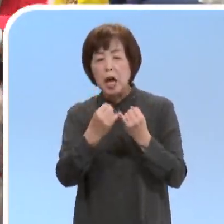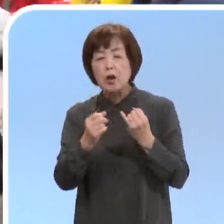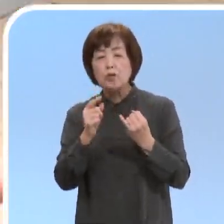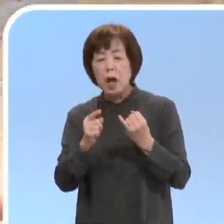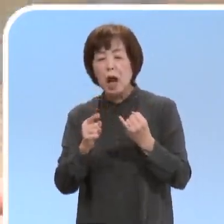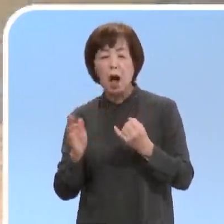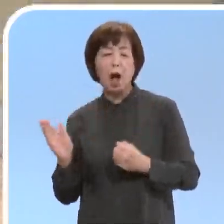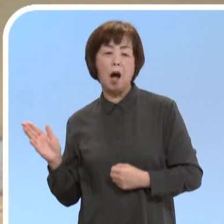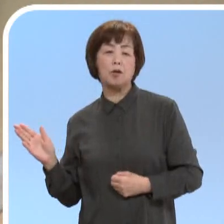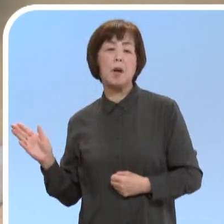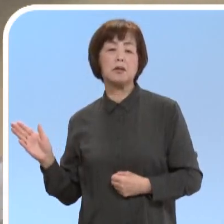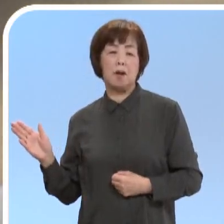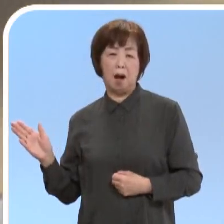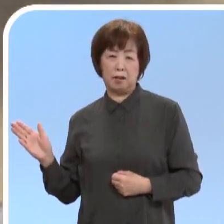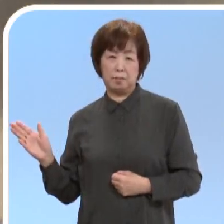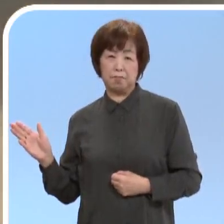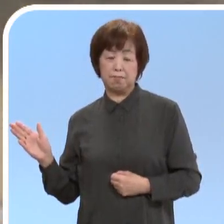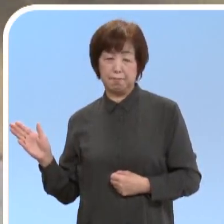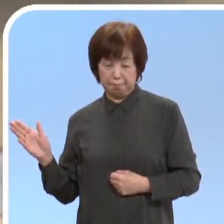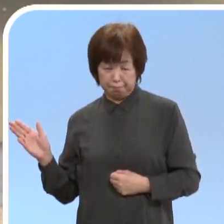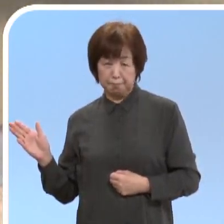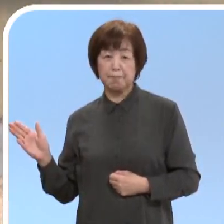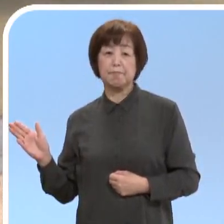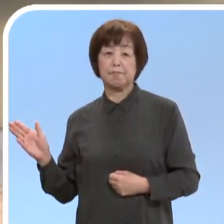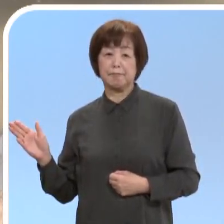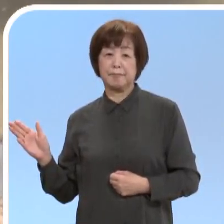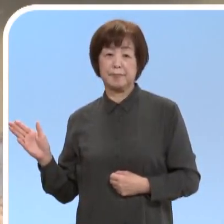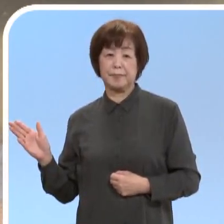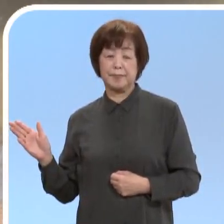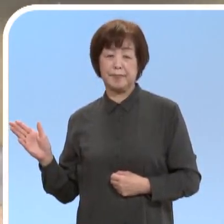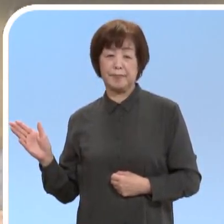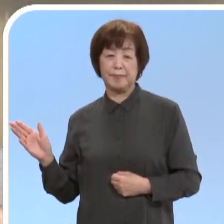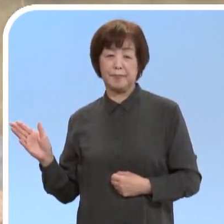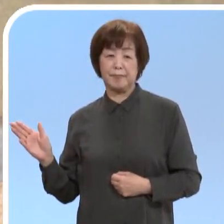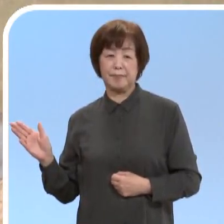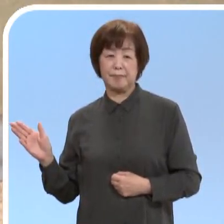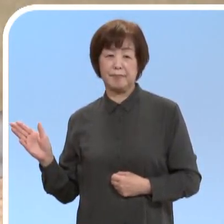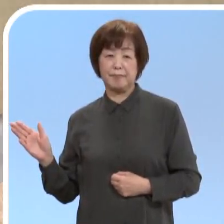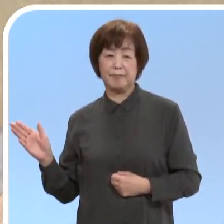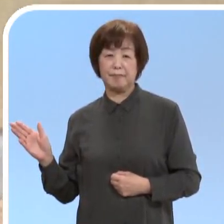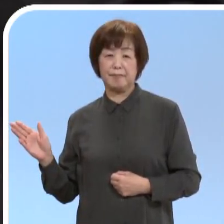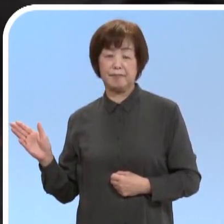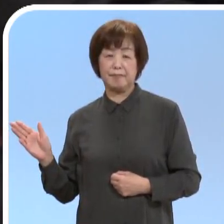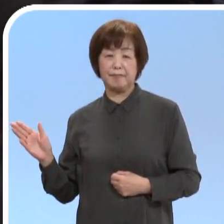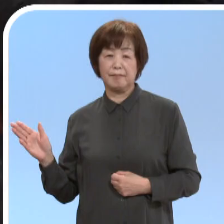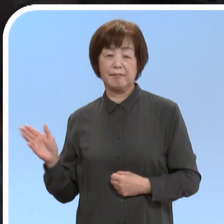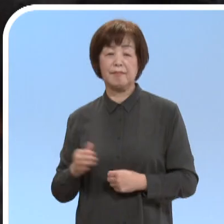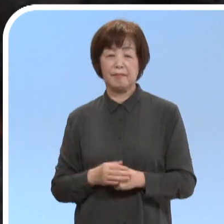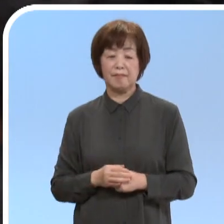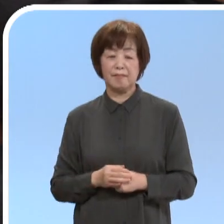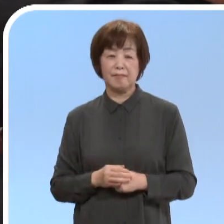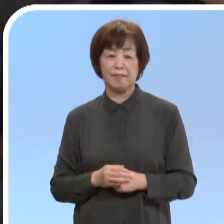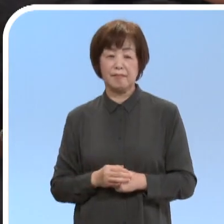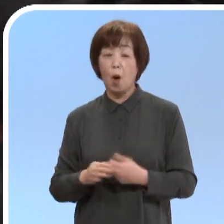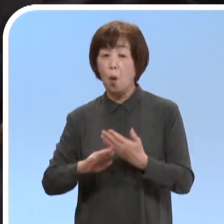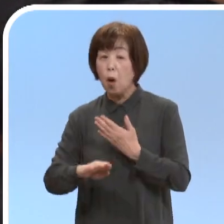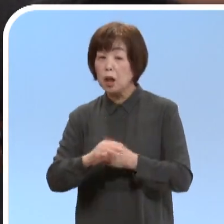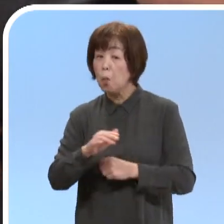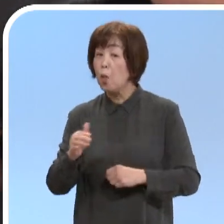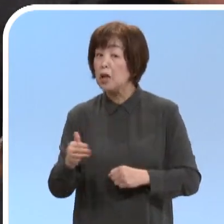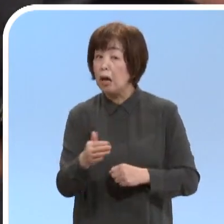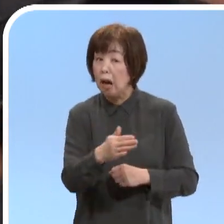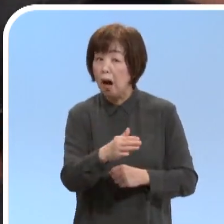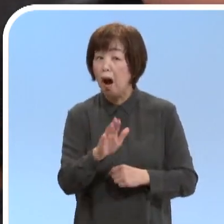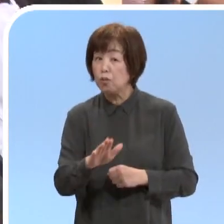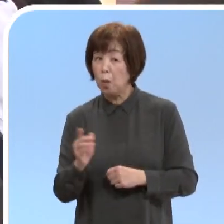にこれなおの顔うまい覚えてってらあ9が出てきました